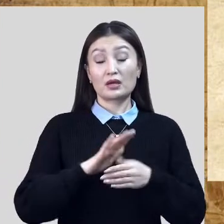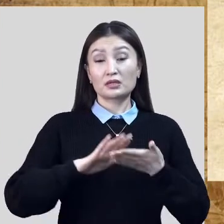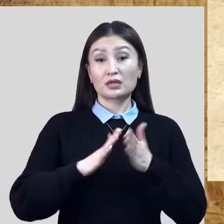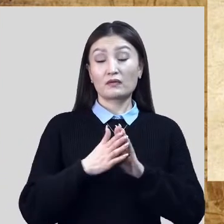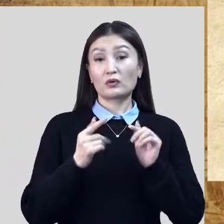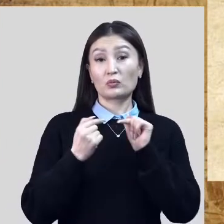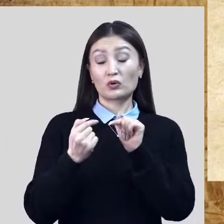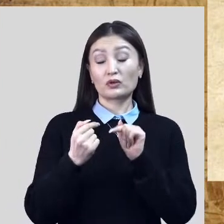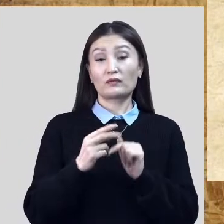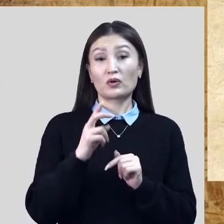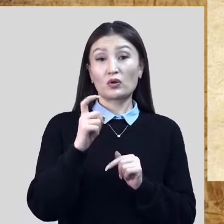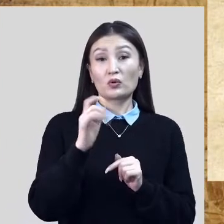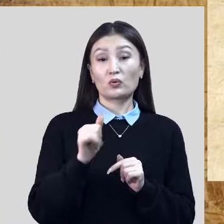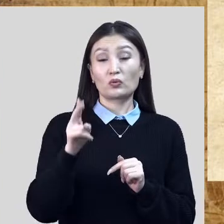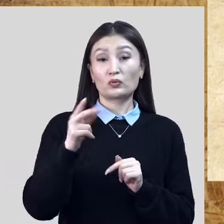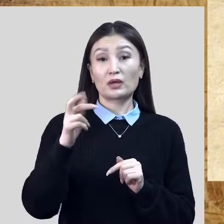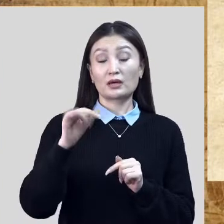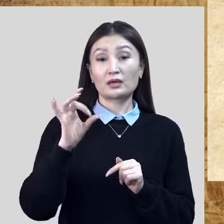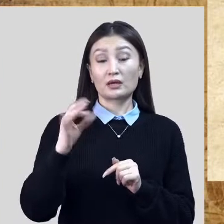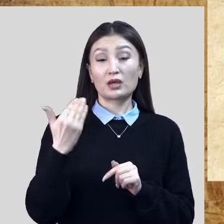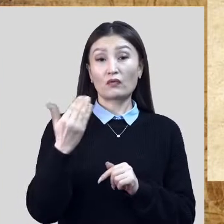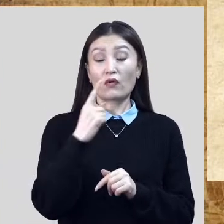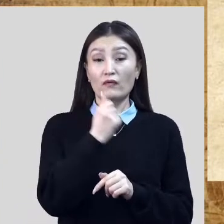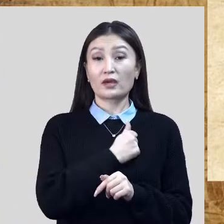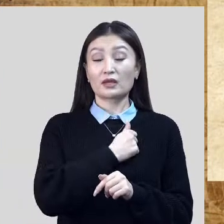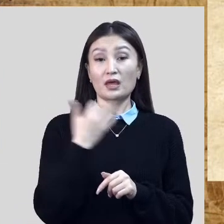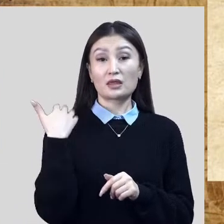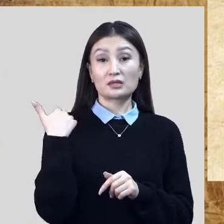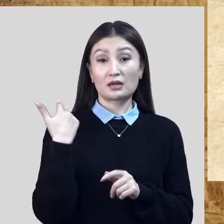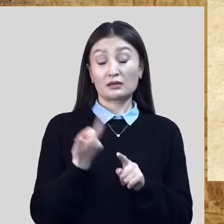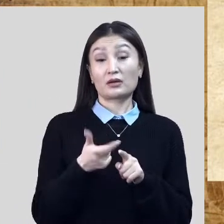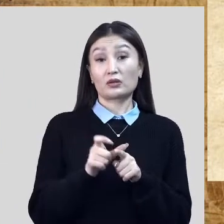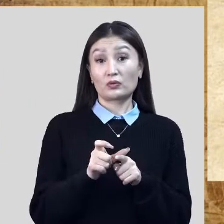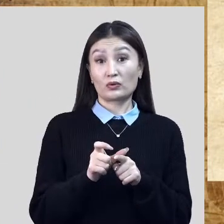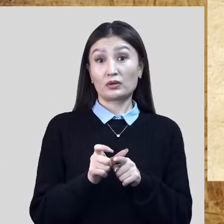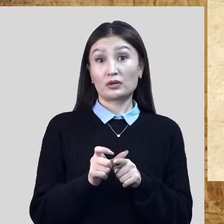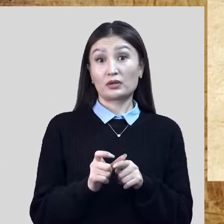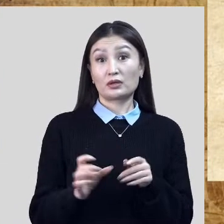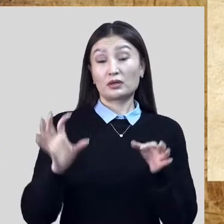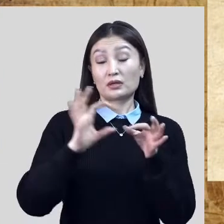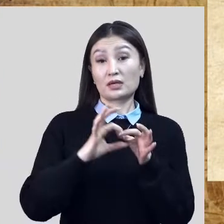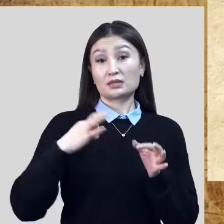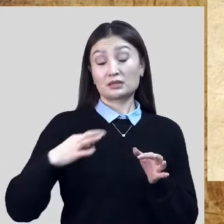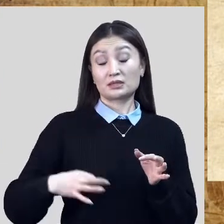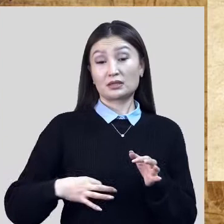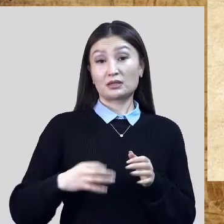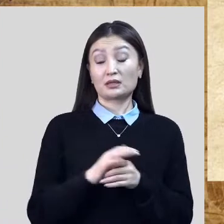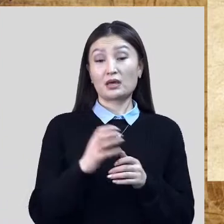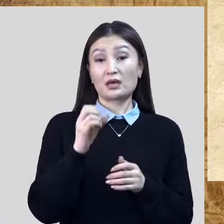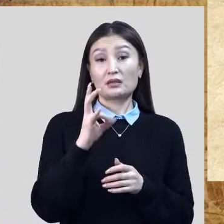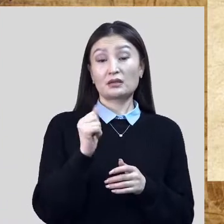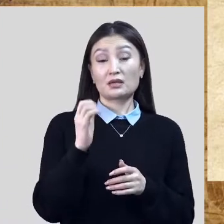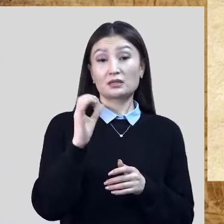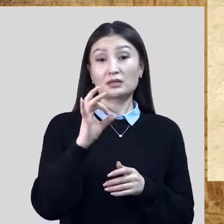заговор против Худаяр-хана, его военачальников, которым примкнули сын Худаяр-хана